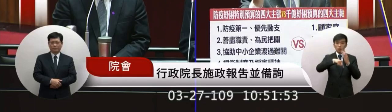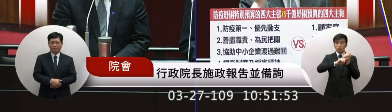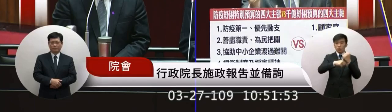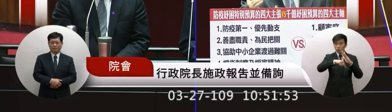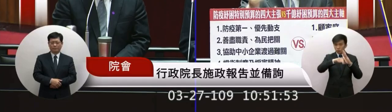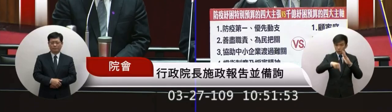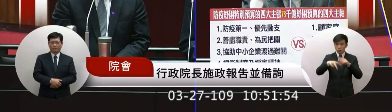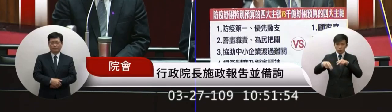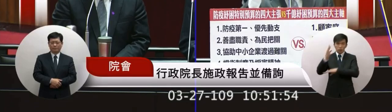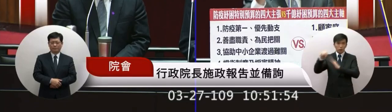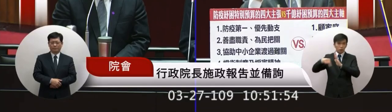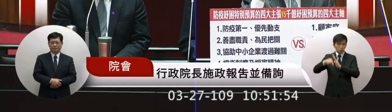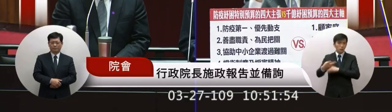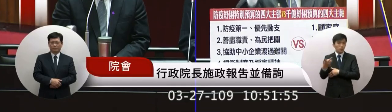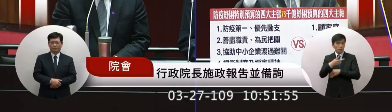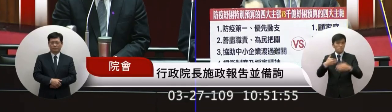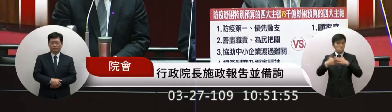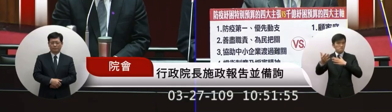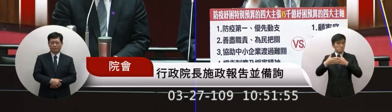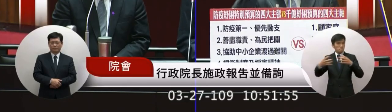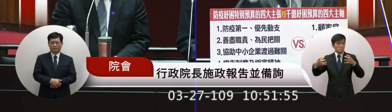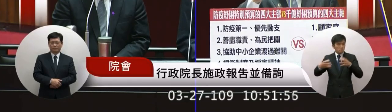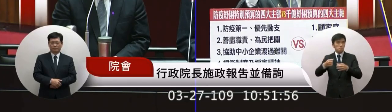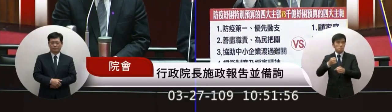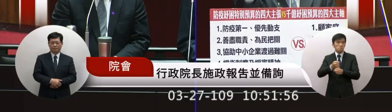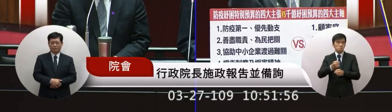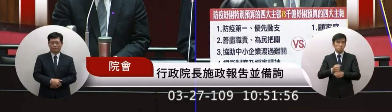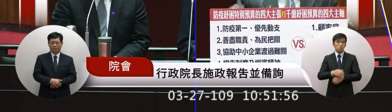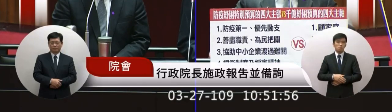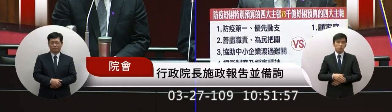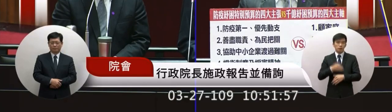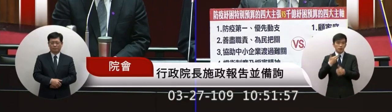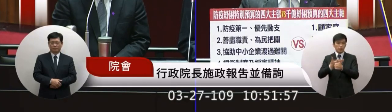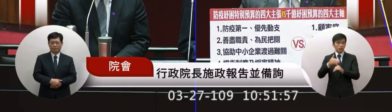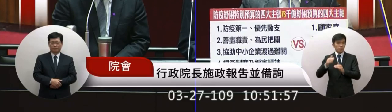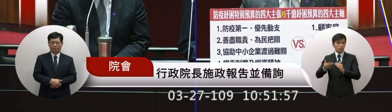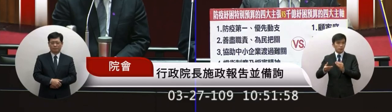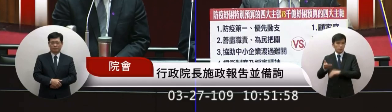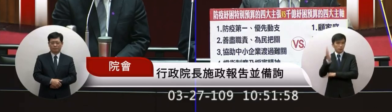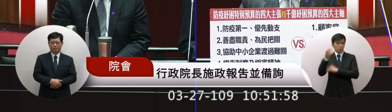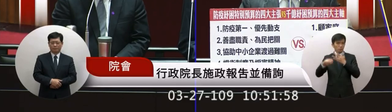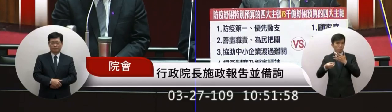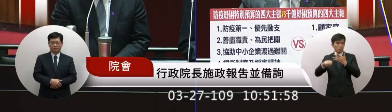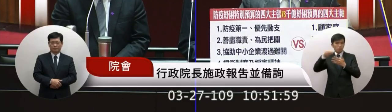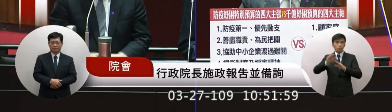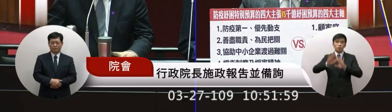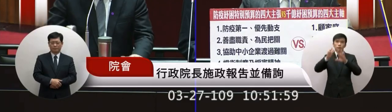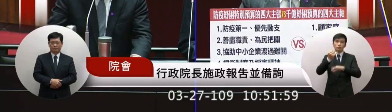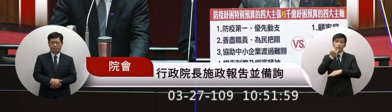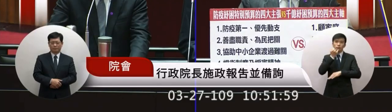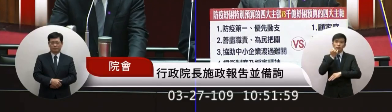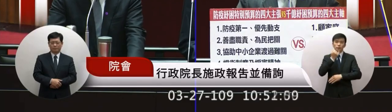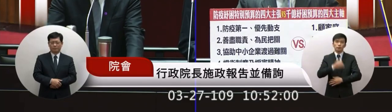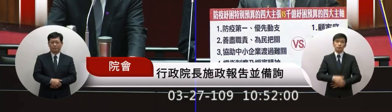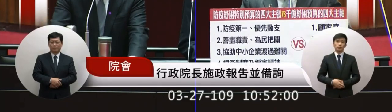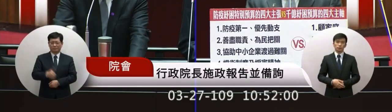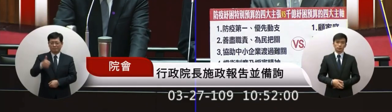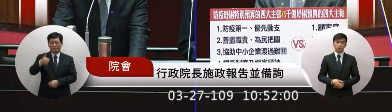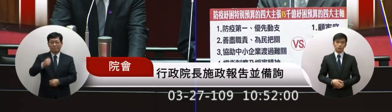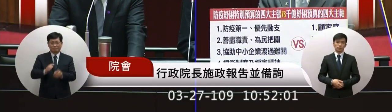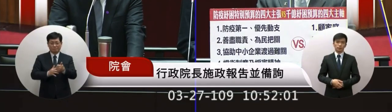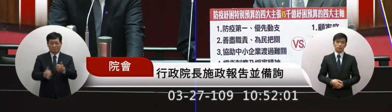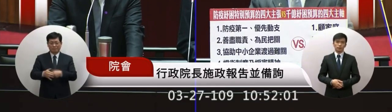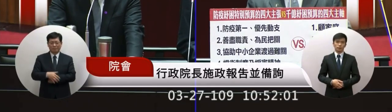良性的互动，彼此的激励，让我们的国家越来越好了。哦，院长， 谢